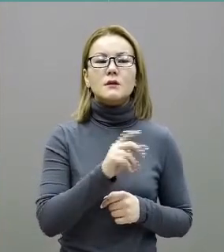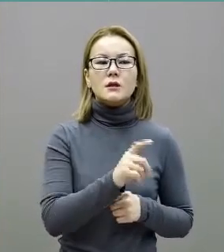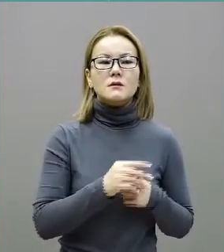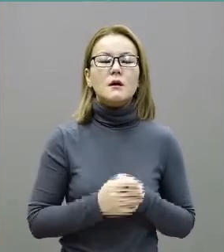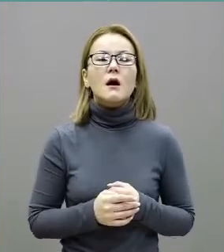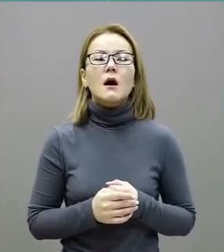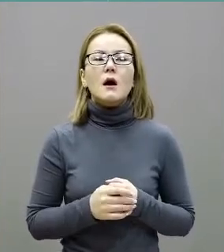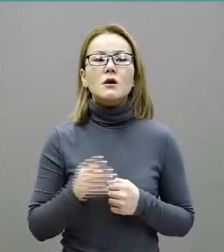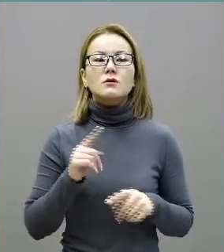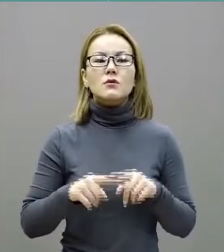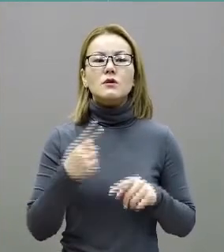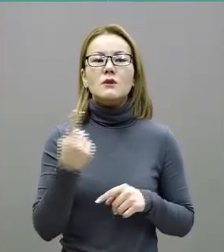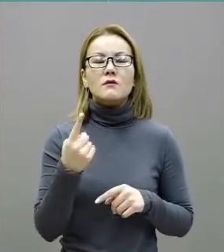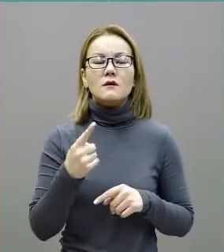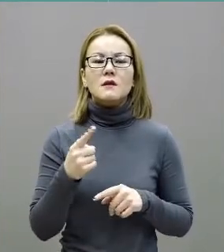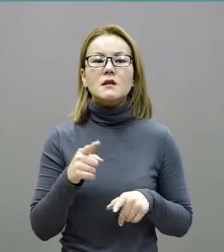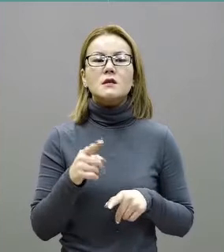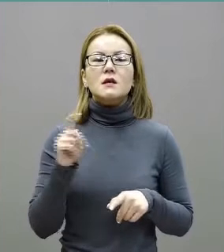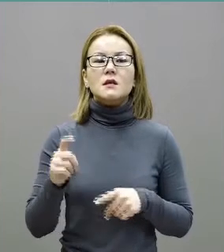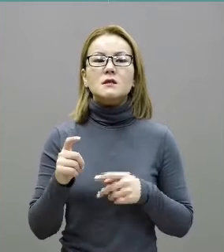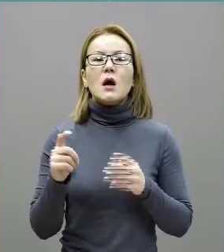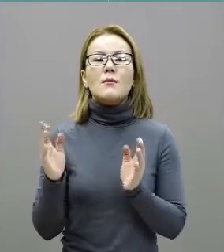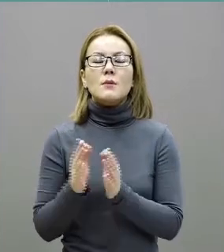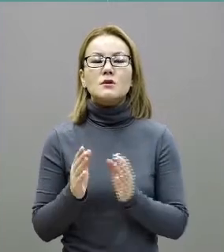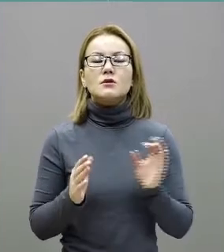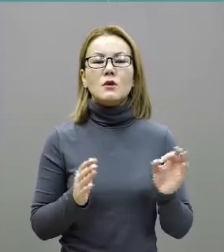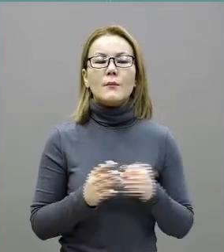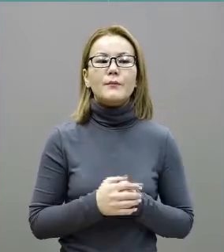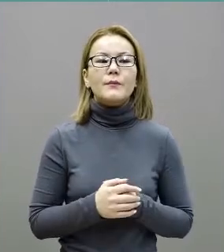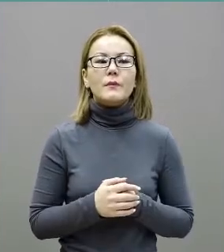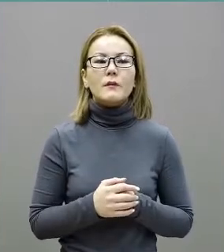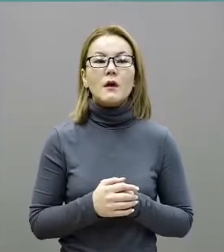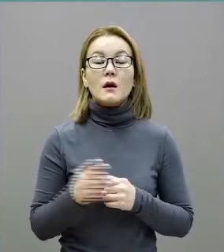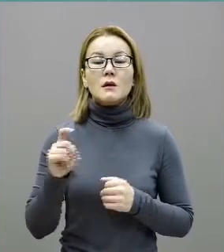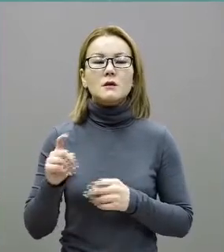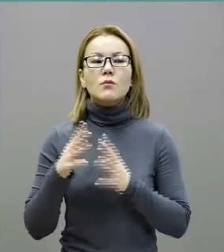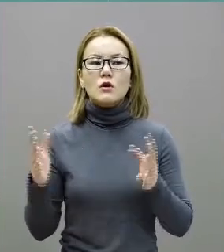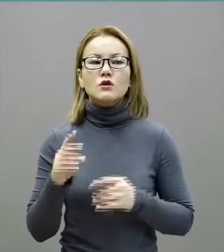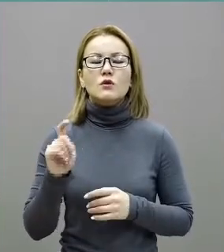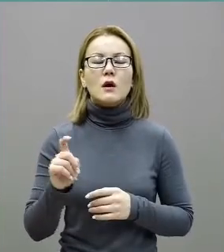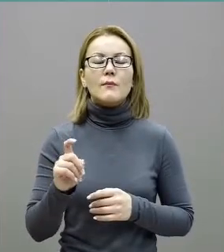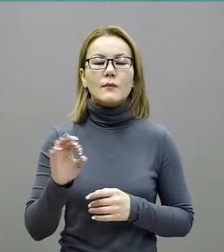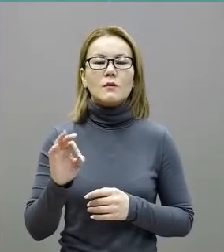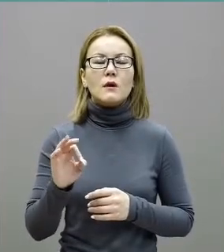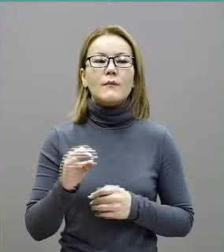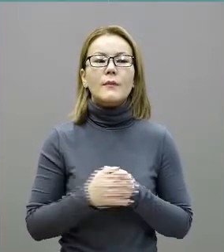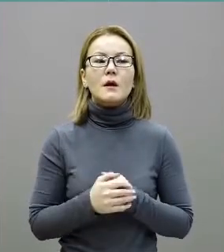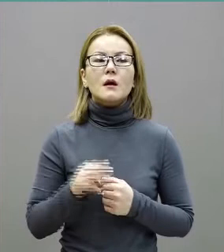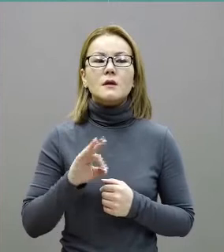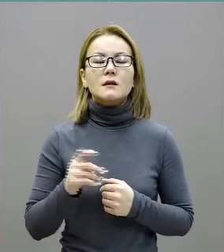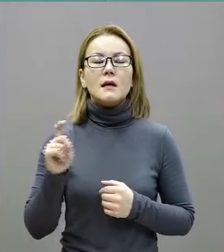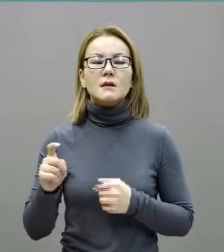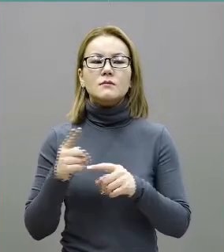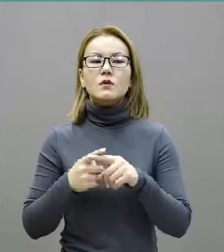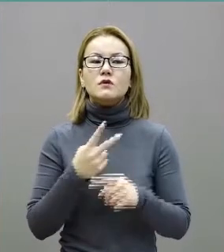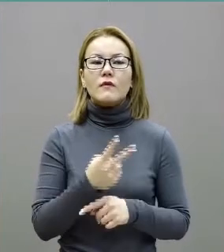наша скорость не может быть отрицательной x больше нуля тогда x плюс 2 километра в час скорость